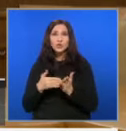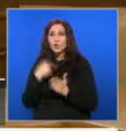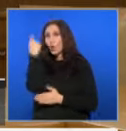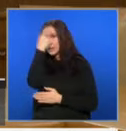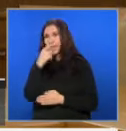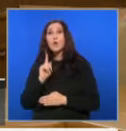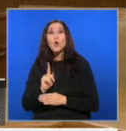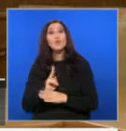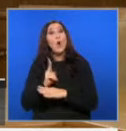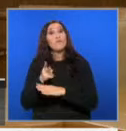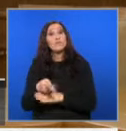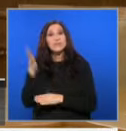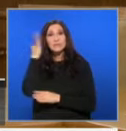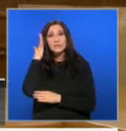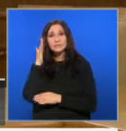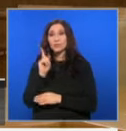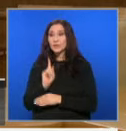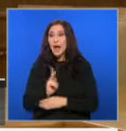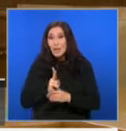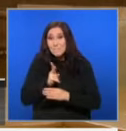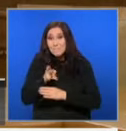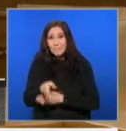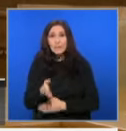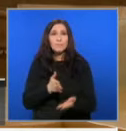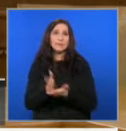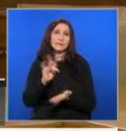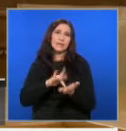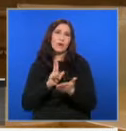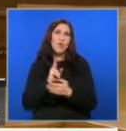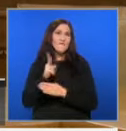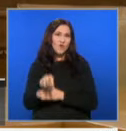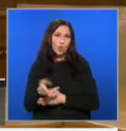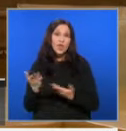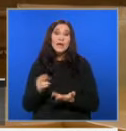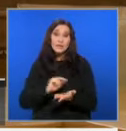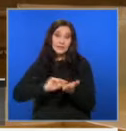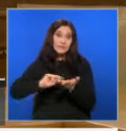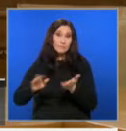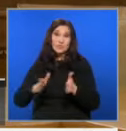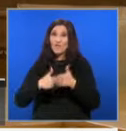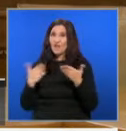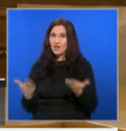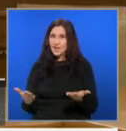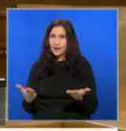лицата, които влизат в министерството, трябва да минат през централния ход, съответно да бъдат записани в